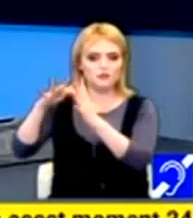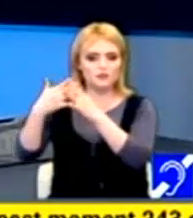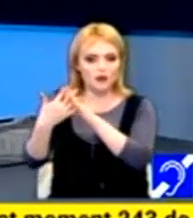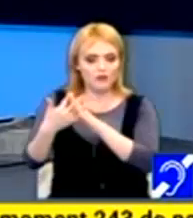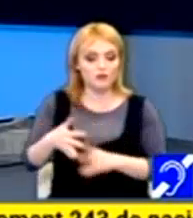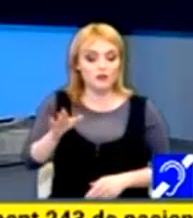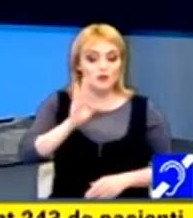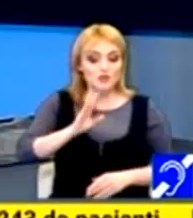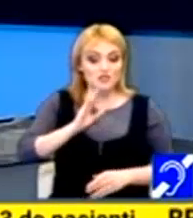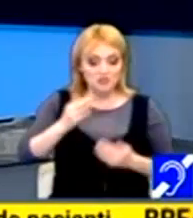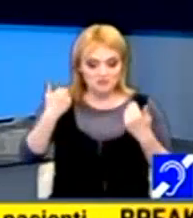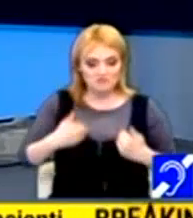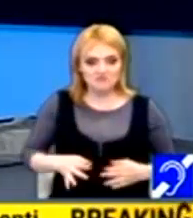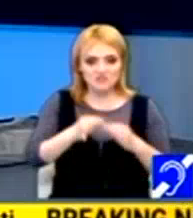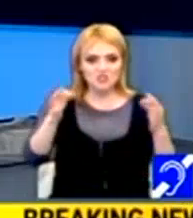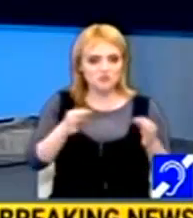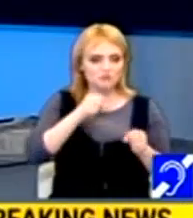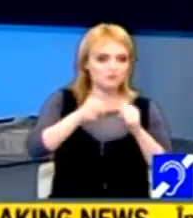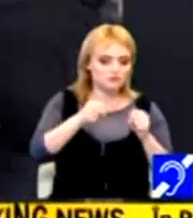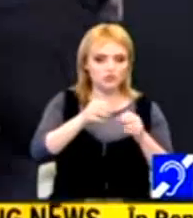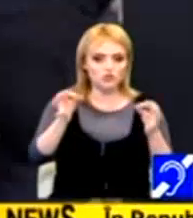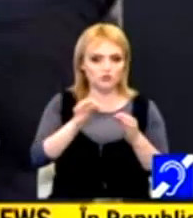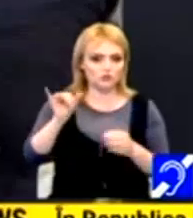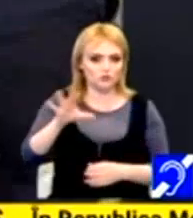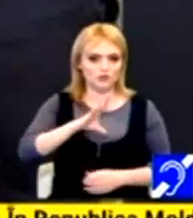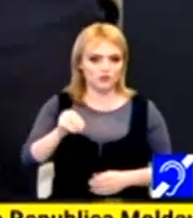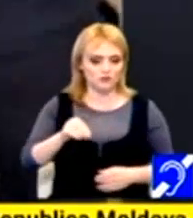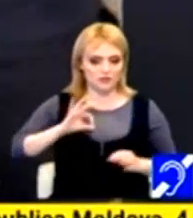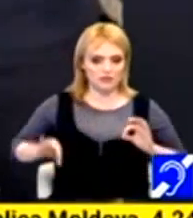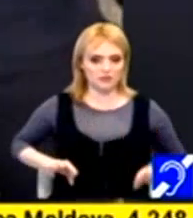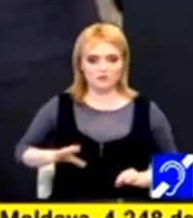corpul neînsuflețit nu erau urme de violență.